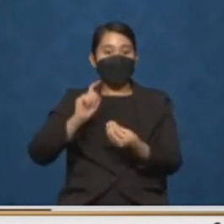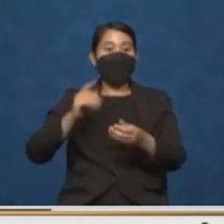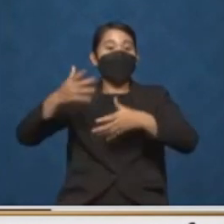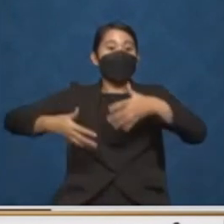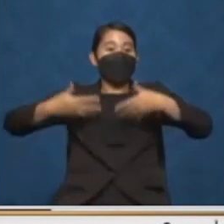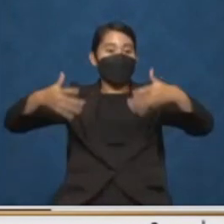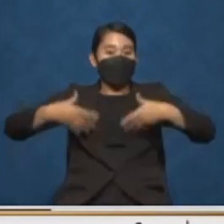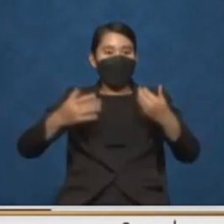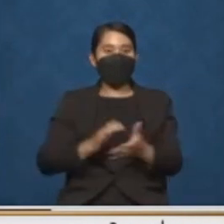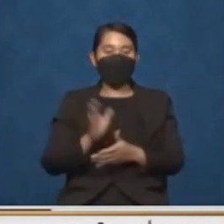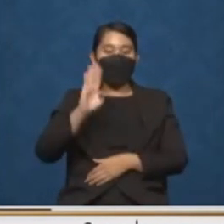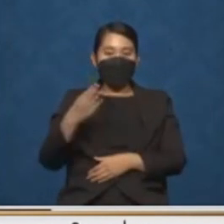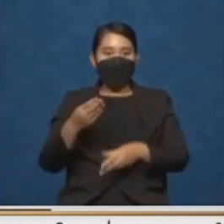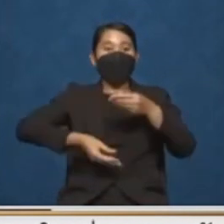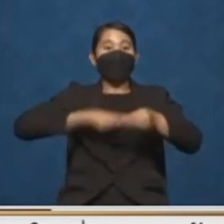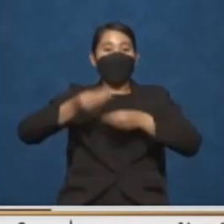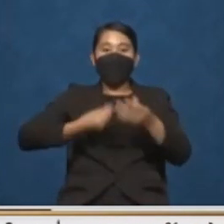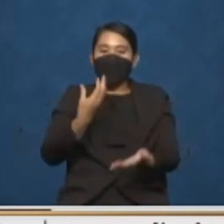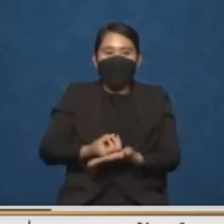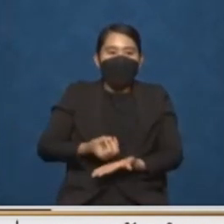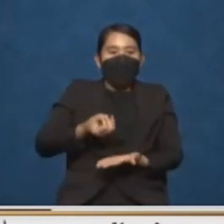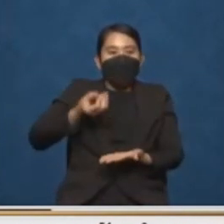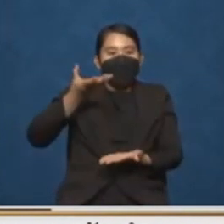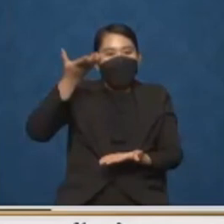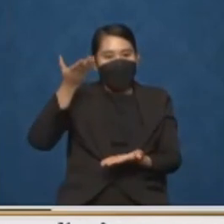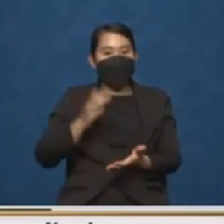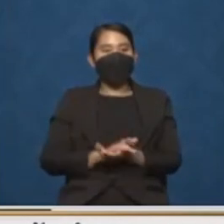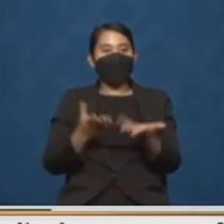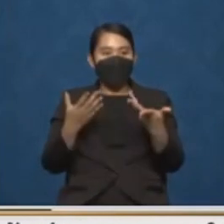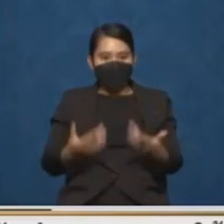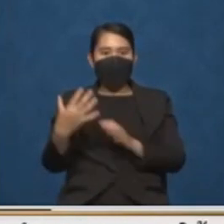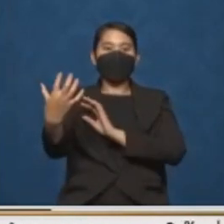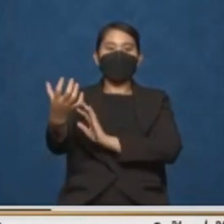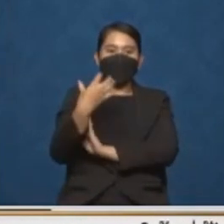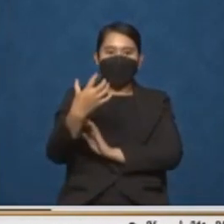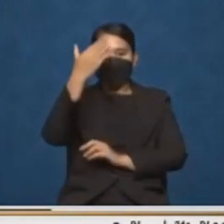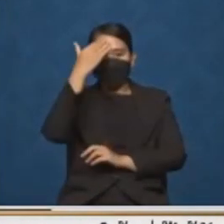สนุกรร จนลำรวย จนขยายกิจการ แลคมาควบคมผมทำไม